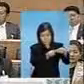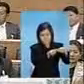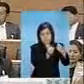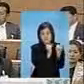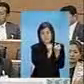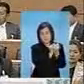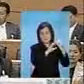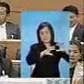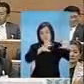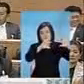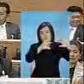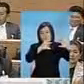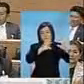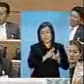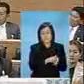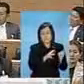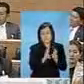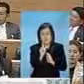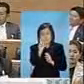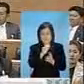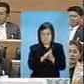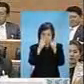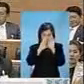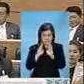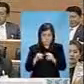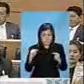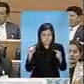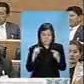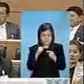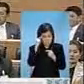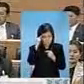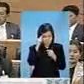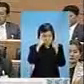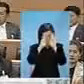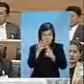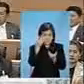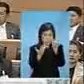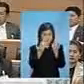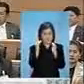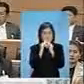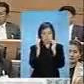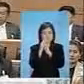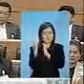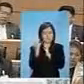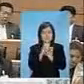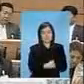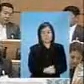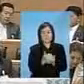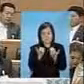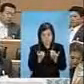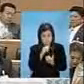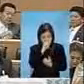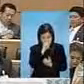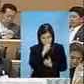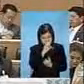รมจะไม่เปิดรับผลประโยชน์จากบุคคลอื่นแล้วโอนเอ็นอยุติธรรมไปกันด้วยผมจึงเรียน